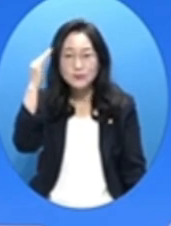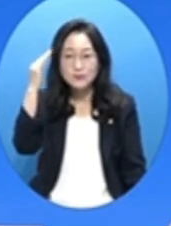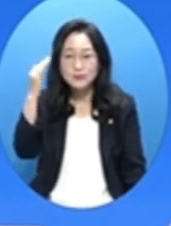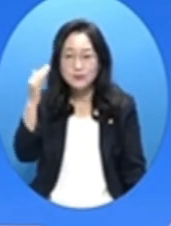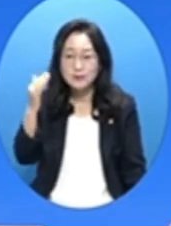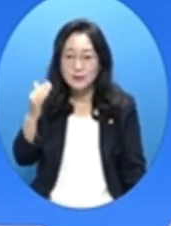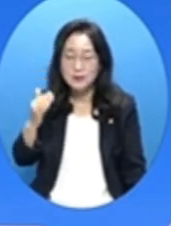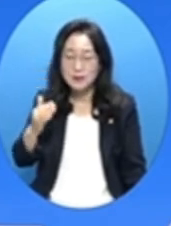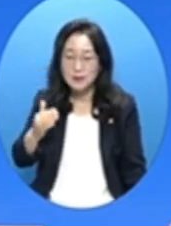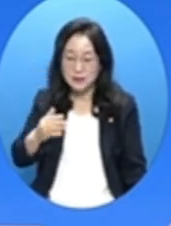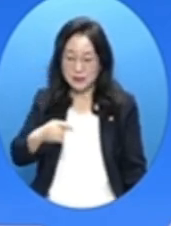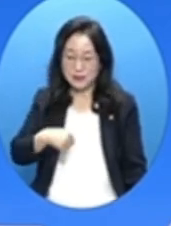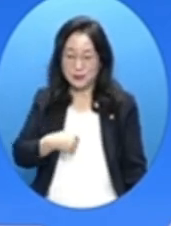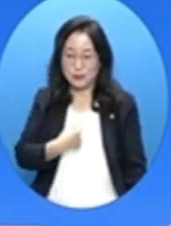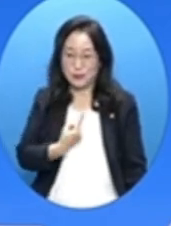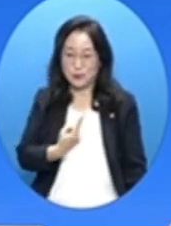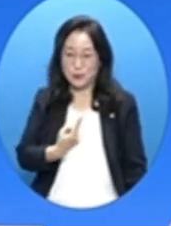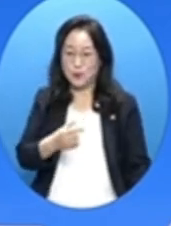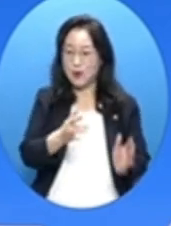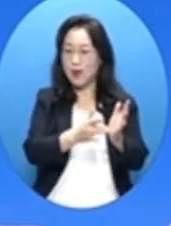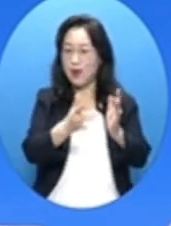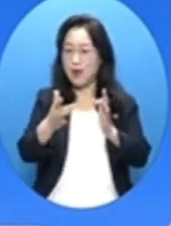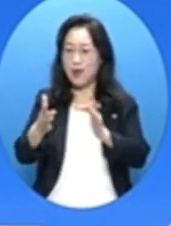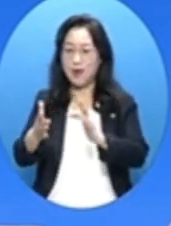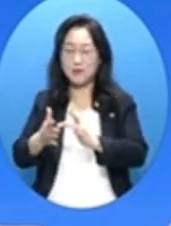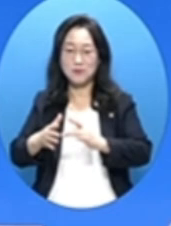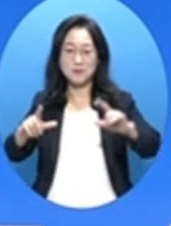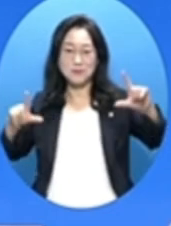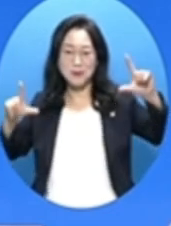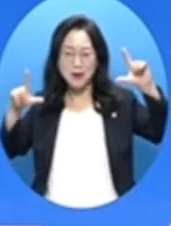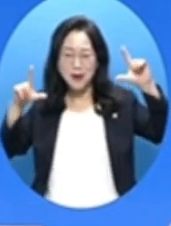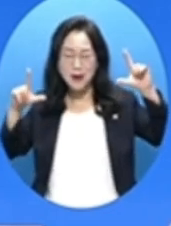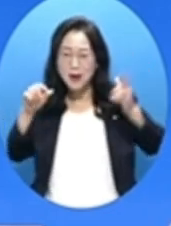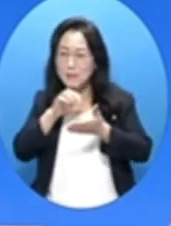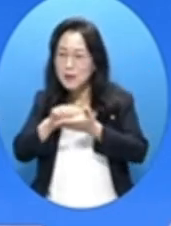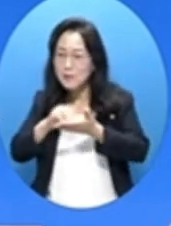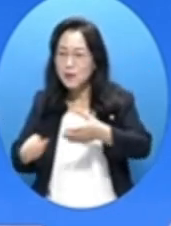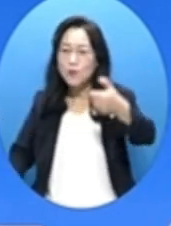자칭 예수라고 하는 그런 교주가 한 50명 된다고 합니다.